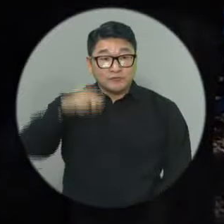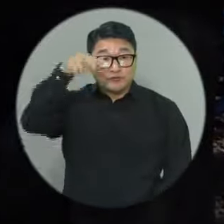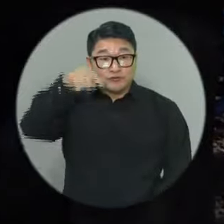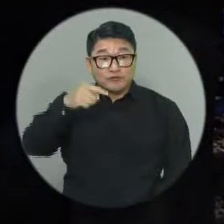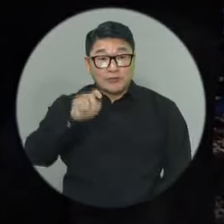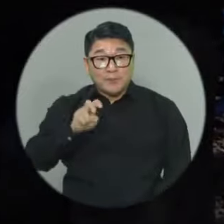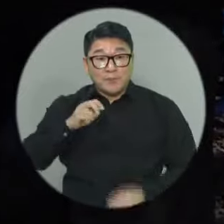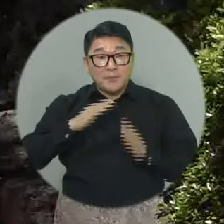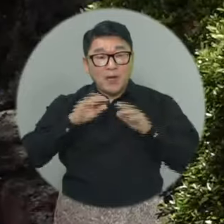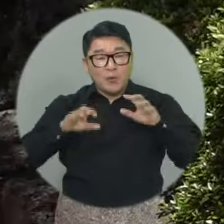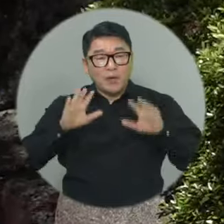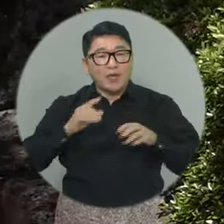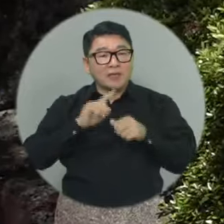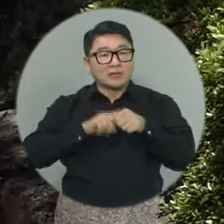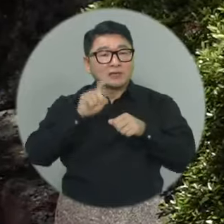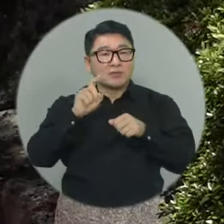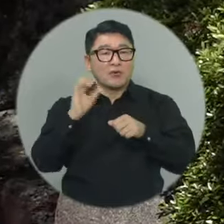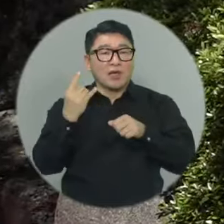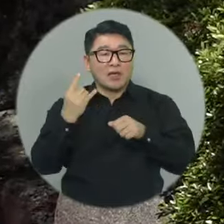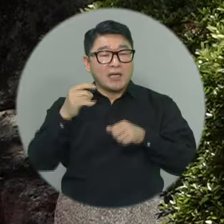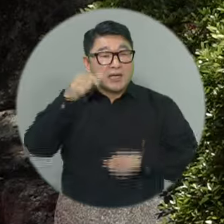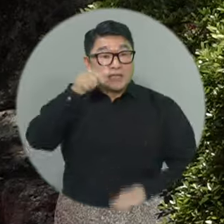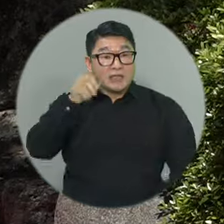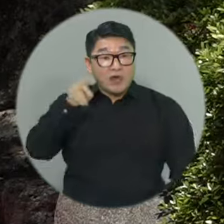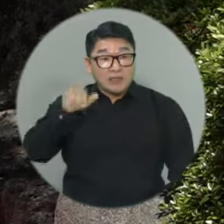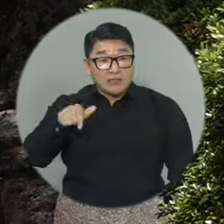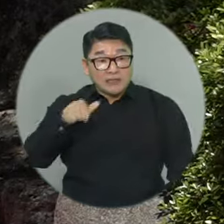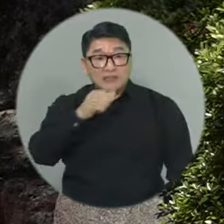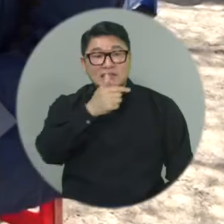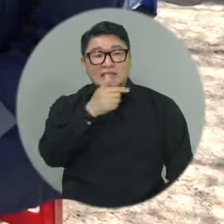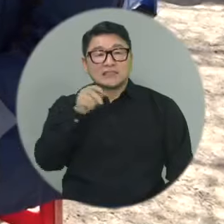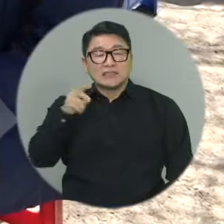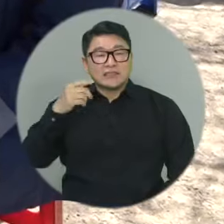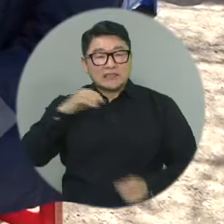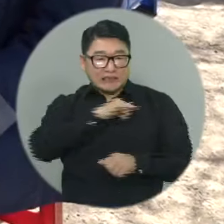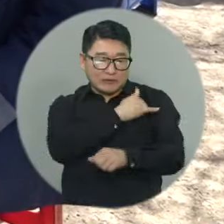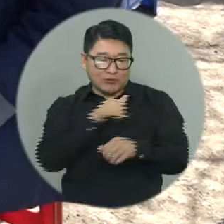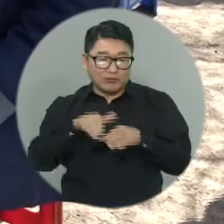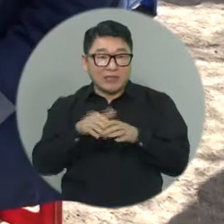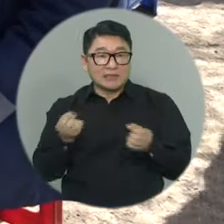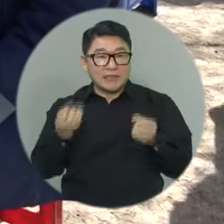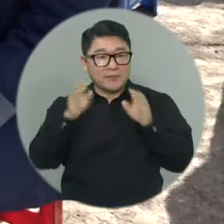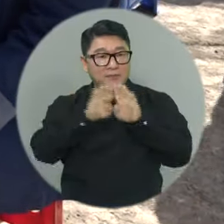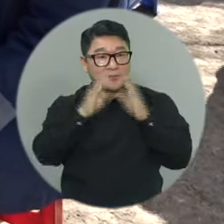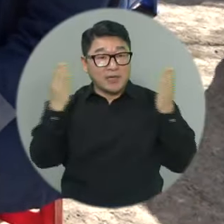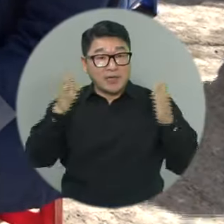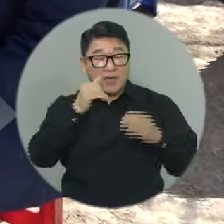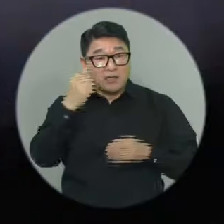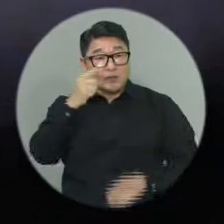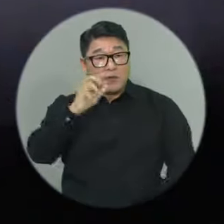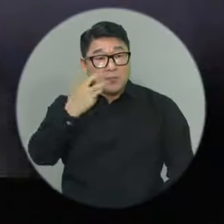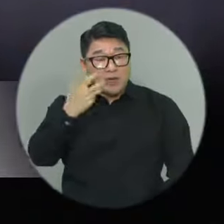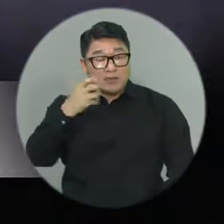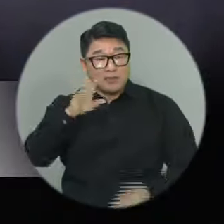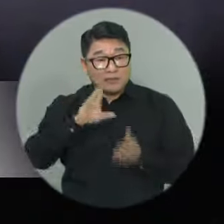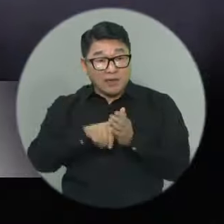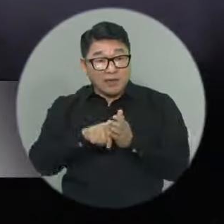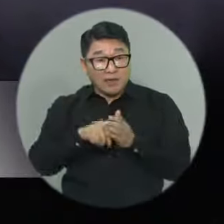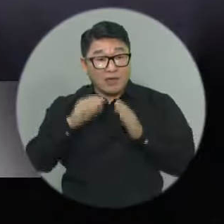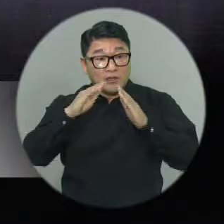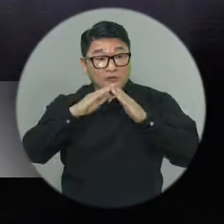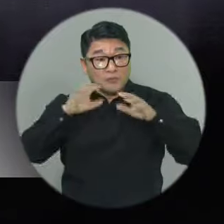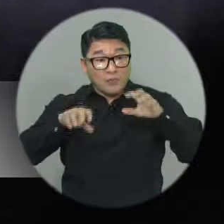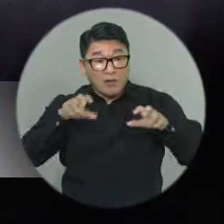주남마을에서는 올해로 11번째를 맞는 기억이 니은이 인권문화제가 열렸습니다. 80년 5월 당시